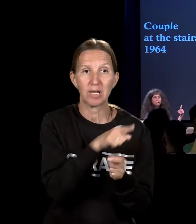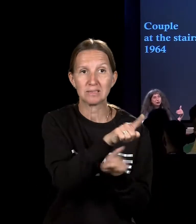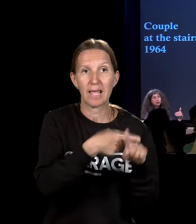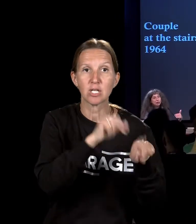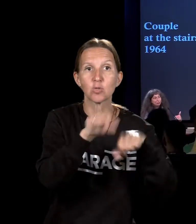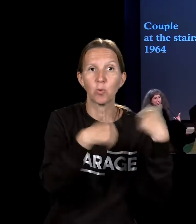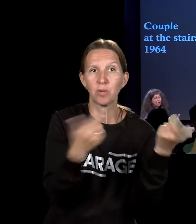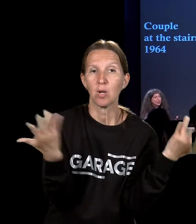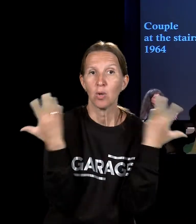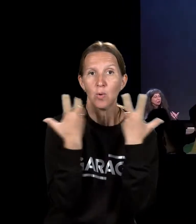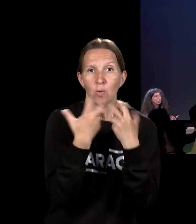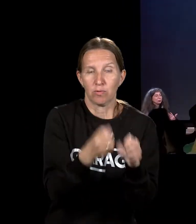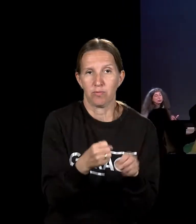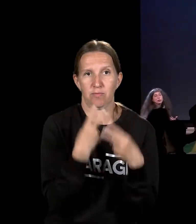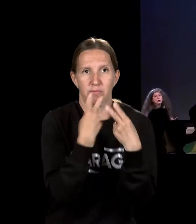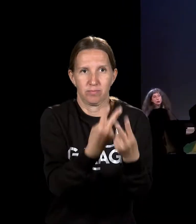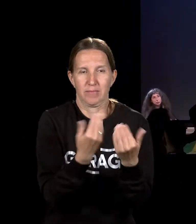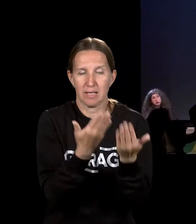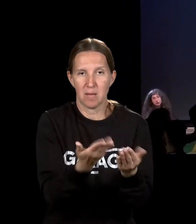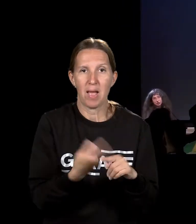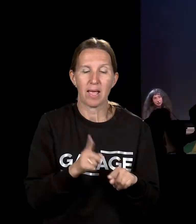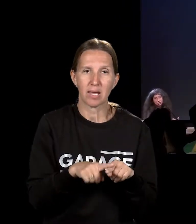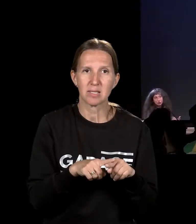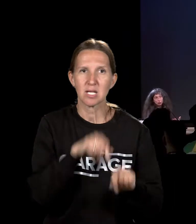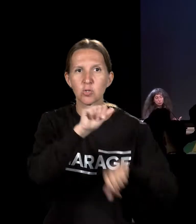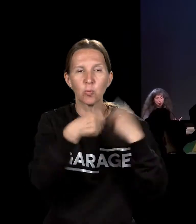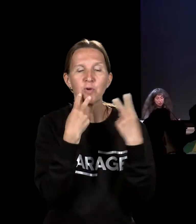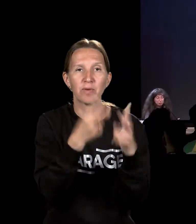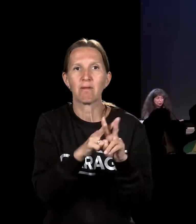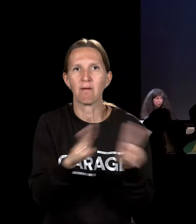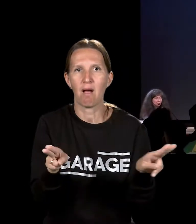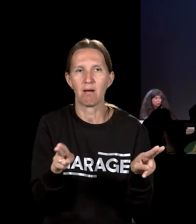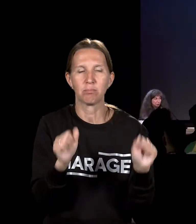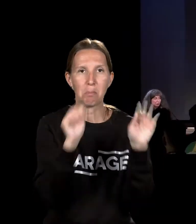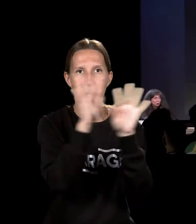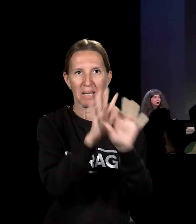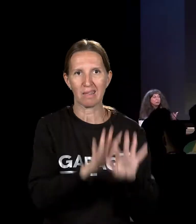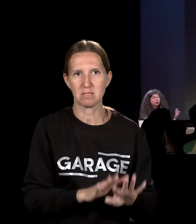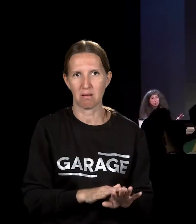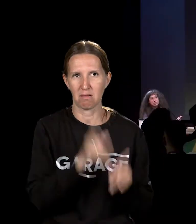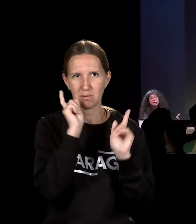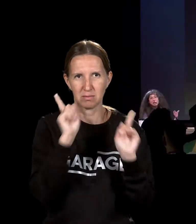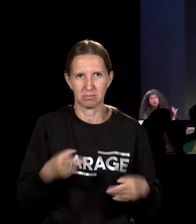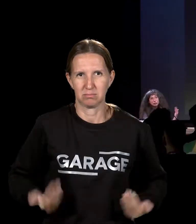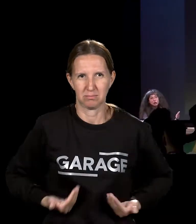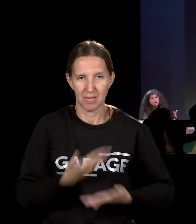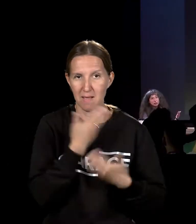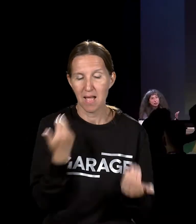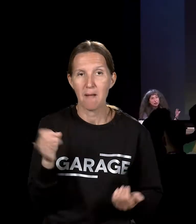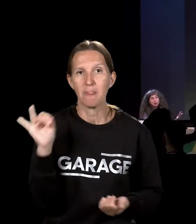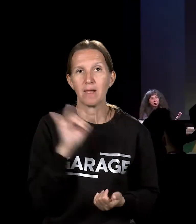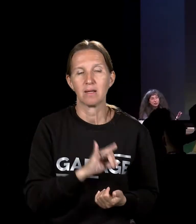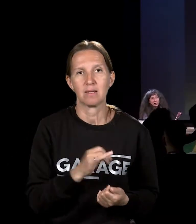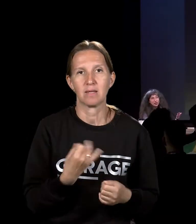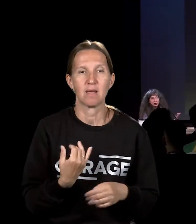окружающий их реальный мир. Конечно, эти скульптуры выглядят как призраки. Конечно, одно из первых, первое, что приходит в голову, и вот эта